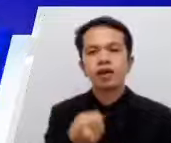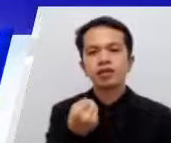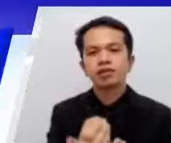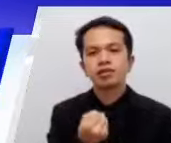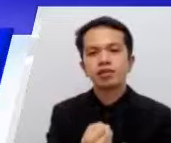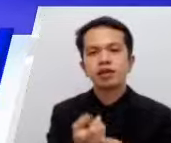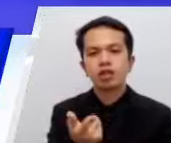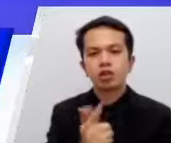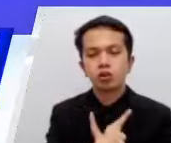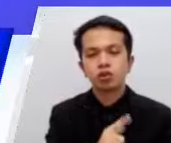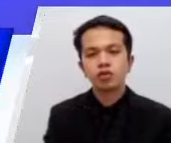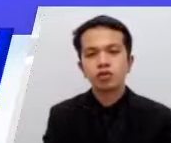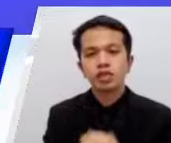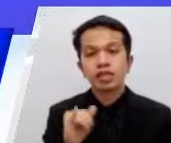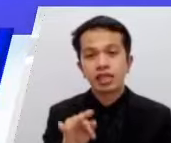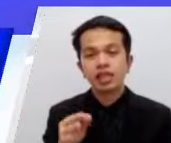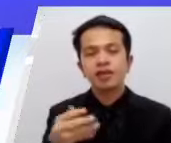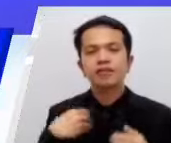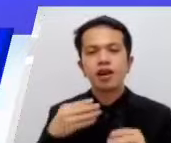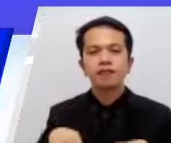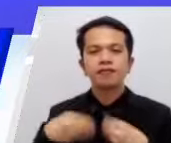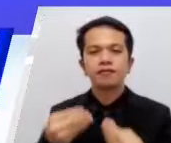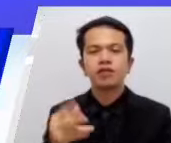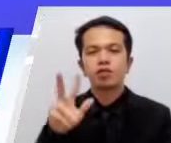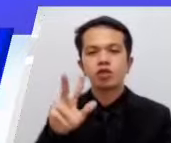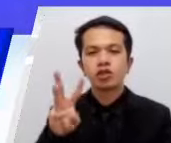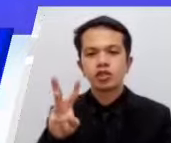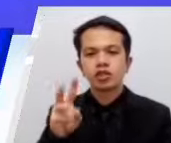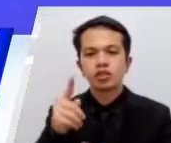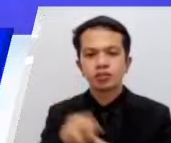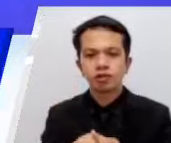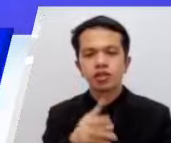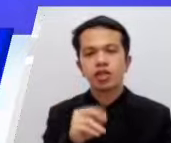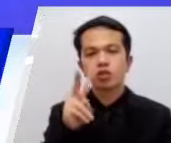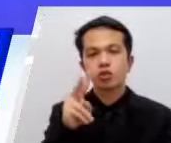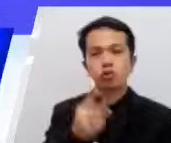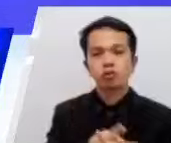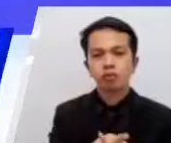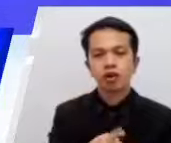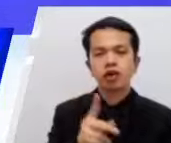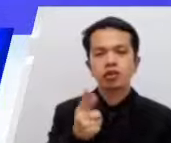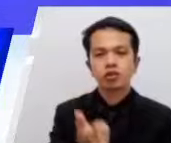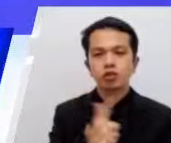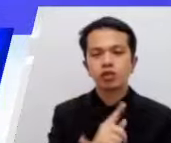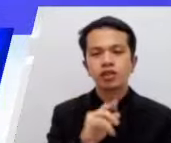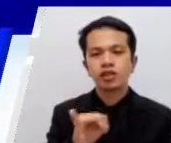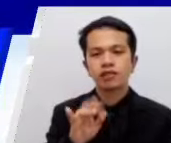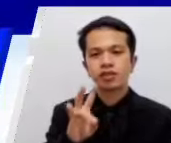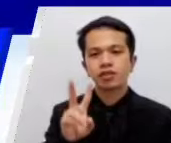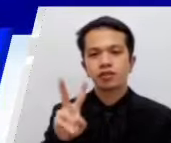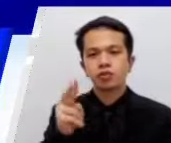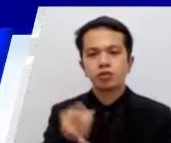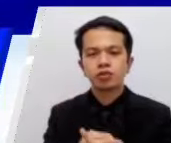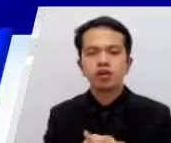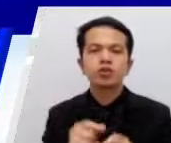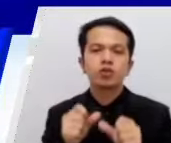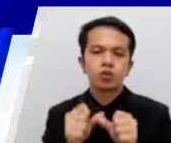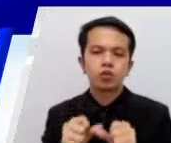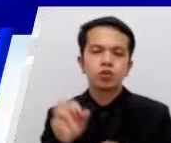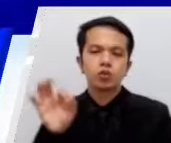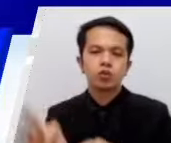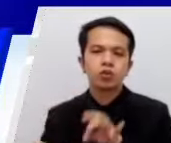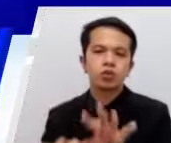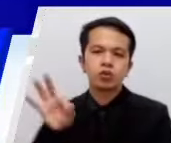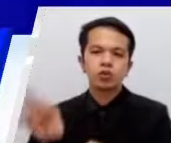ng 36 months. At 2-month salary loan naman kung 72 months na silang may tuloy-tuloy na kontribusyon. Ang mga retired